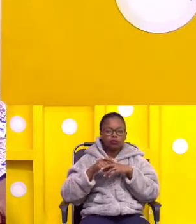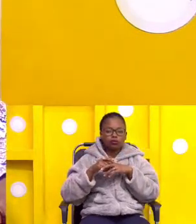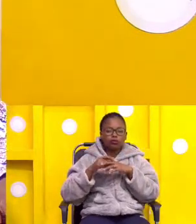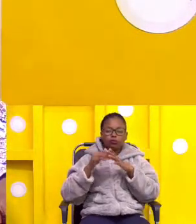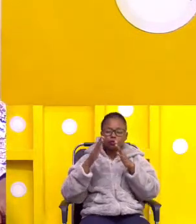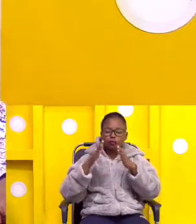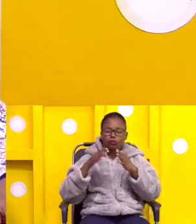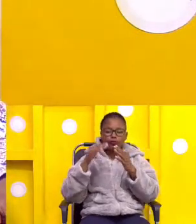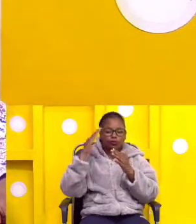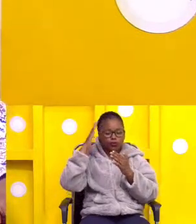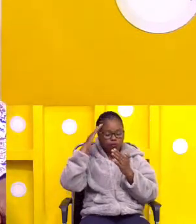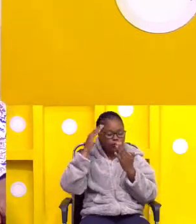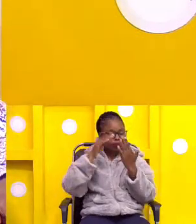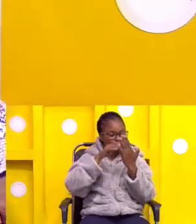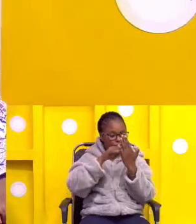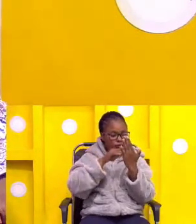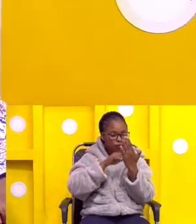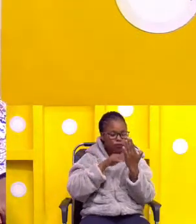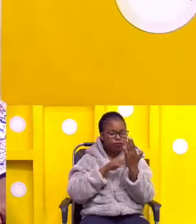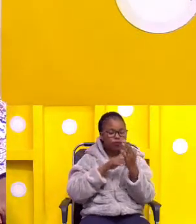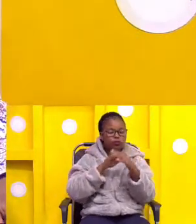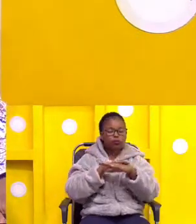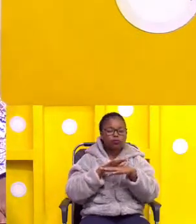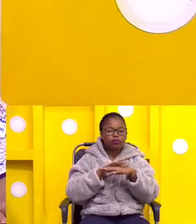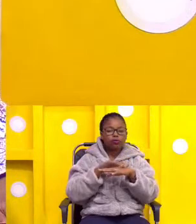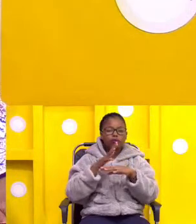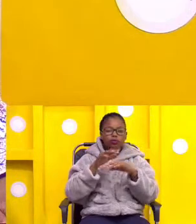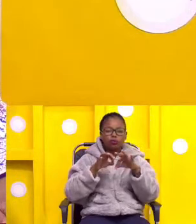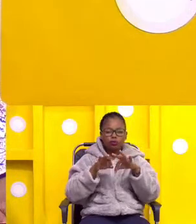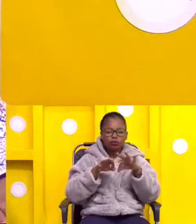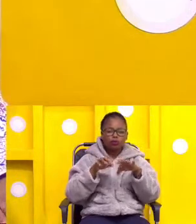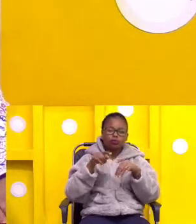wega na wĩmenye na wĩtaũkwo